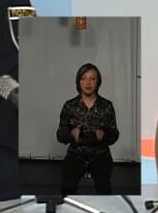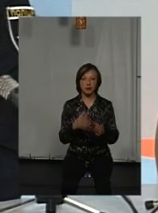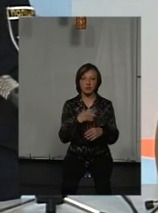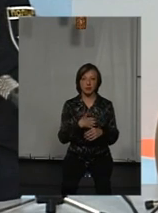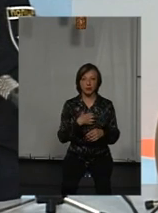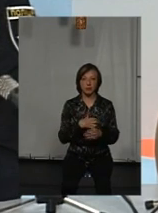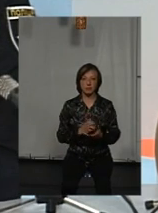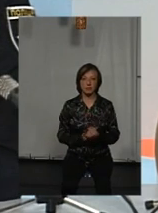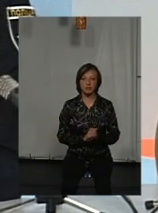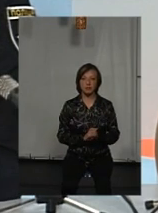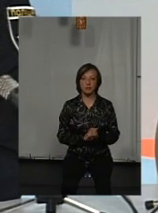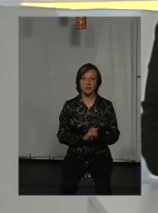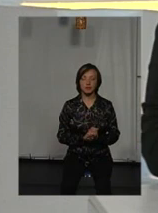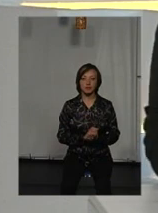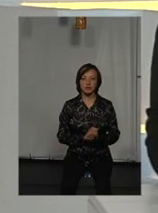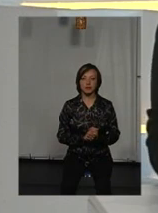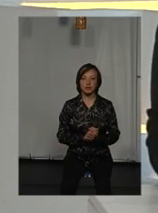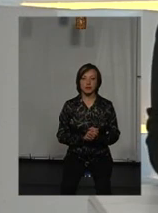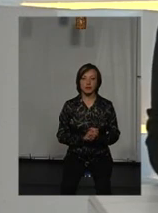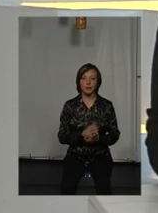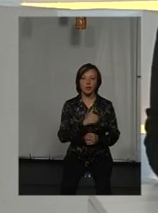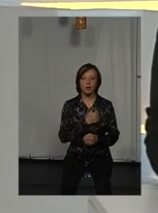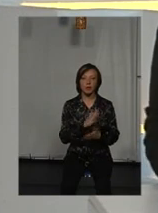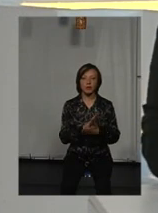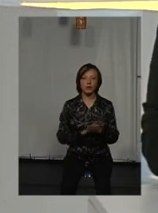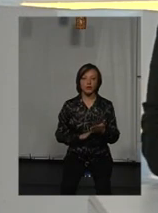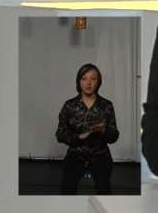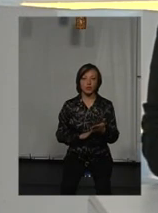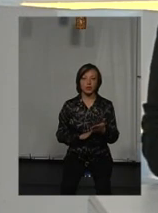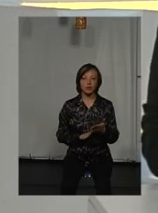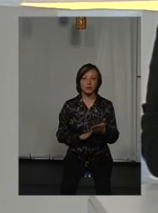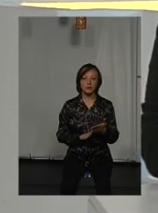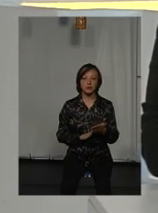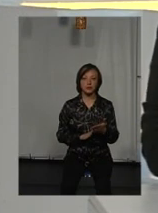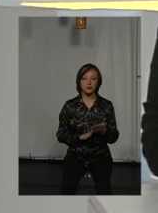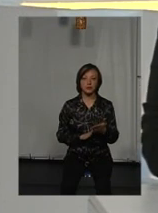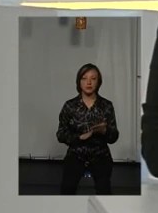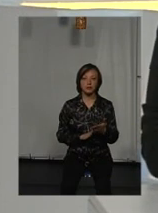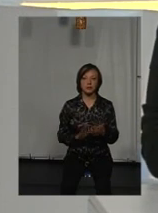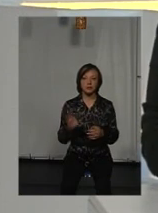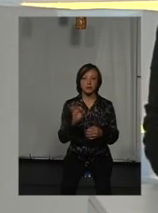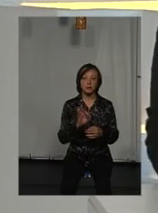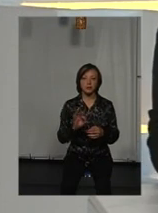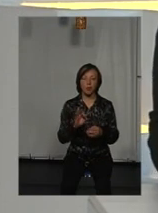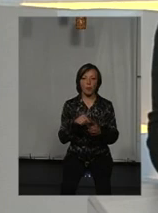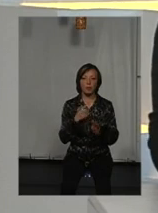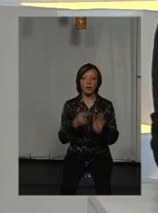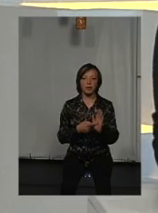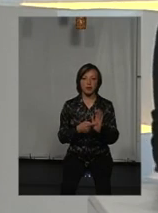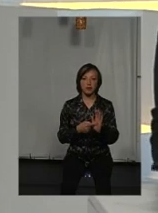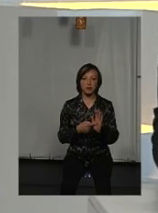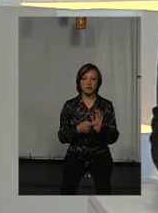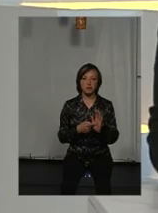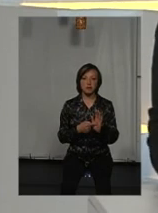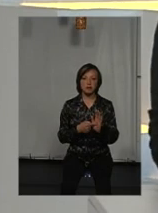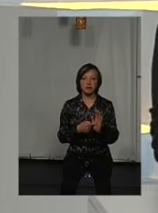важливо. Дякую. І пане Роман, хотіла би продовжити далі також з приводу питання про